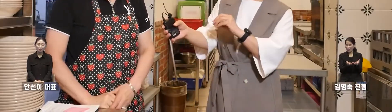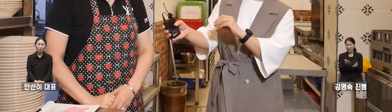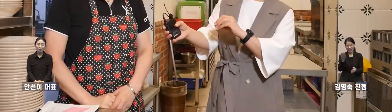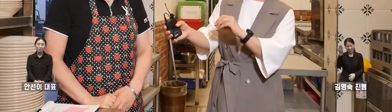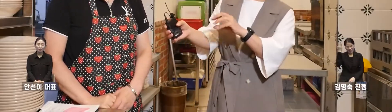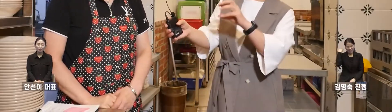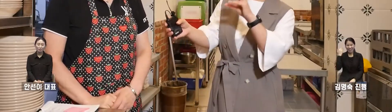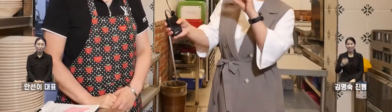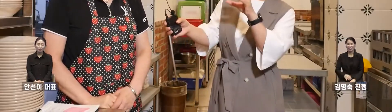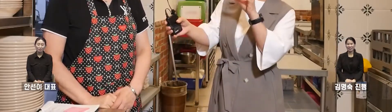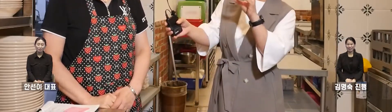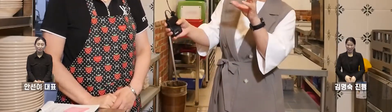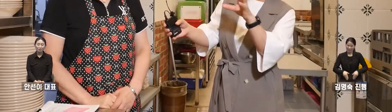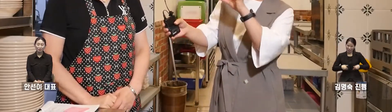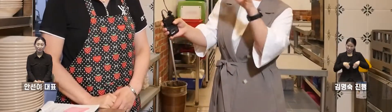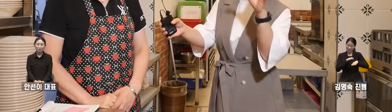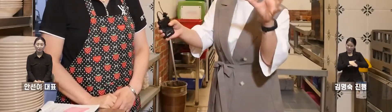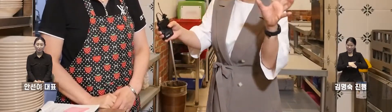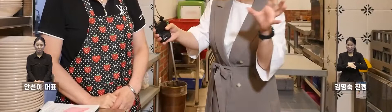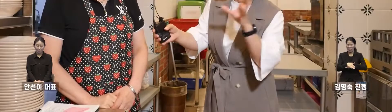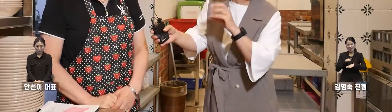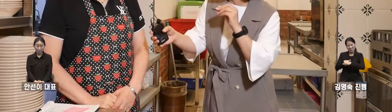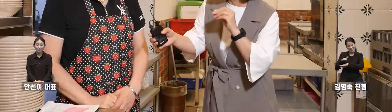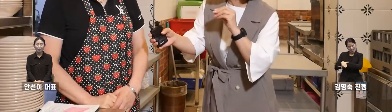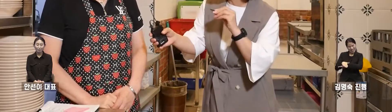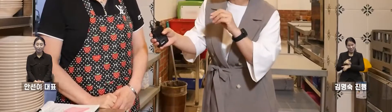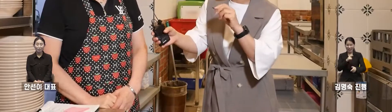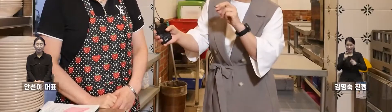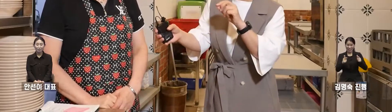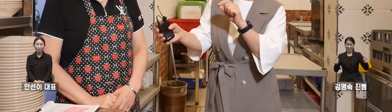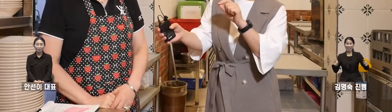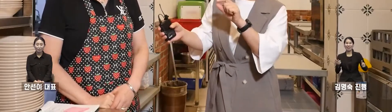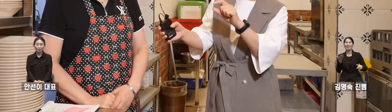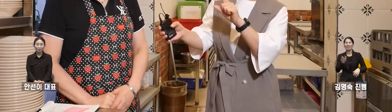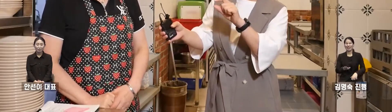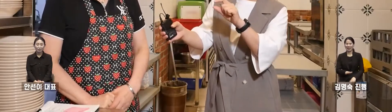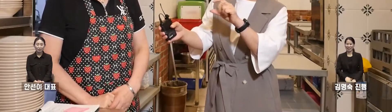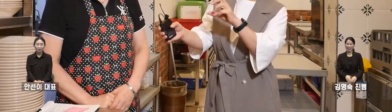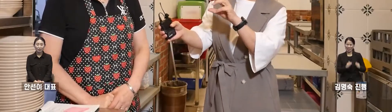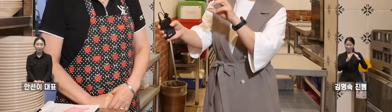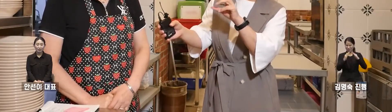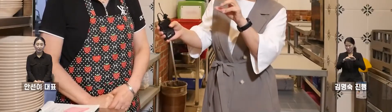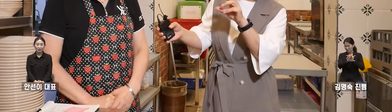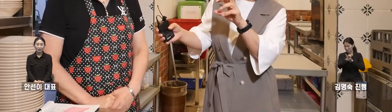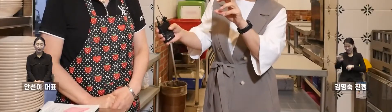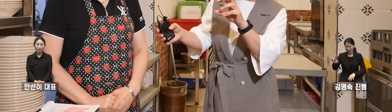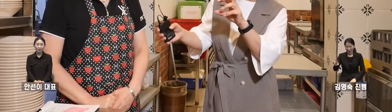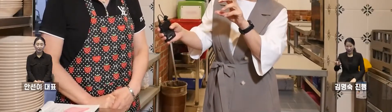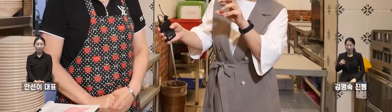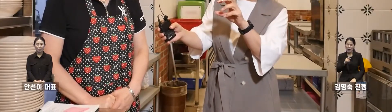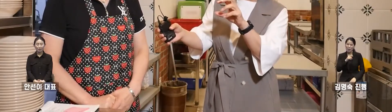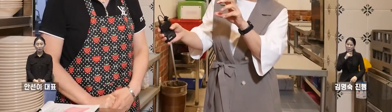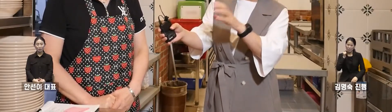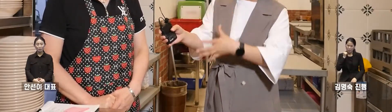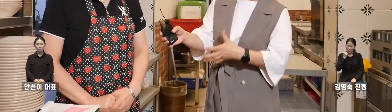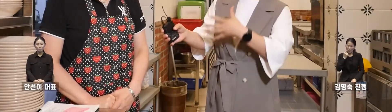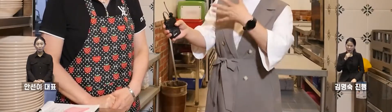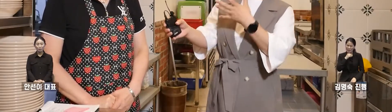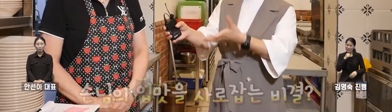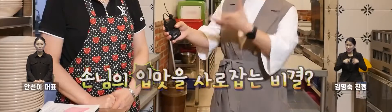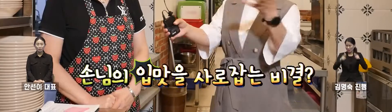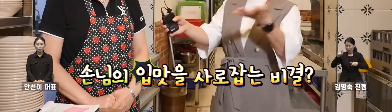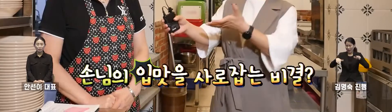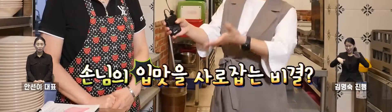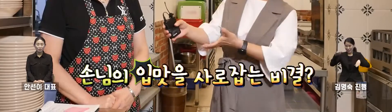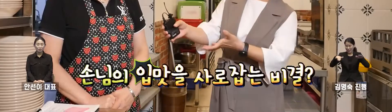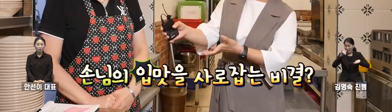네. 예전에는 뭐 남도식 무슨식 뭐 네. 이래가지고 예, 예. 그 집마다 이렇게 맛이 조금씩 있었는데 예.